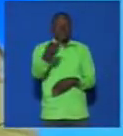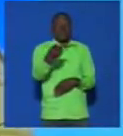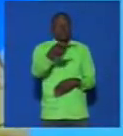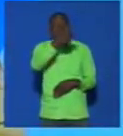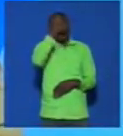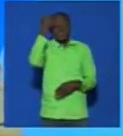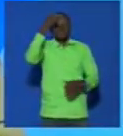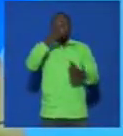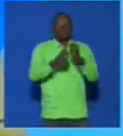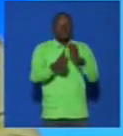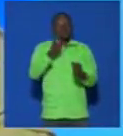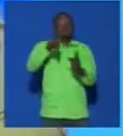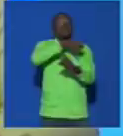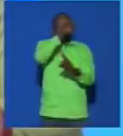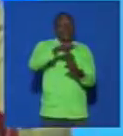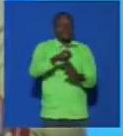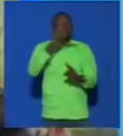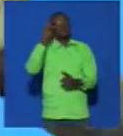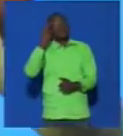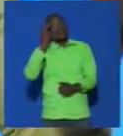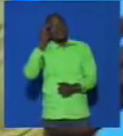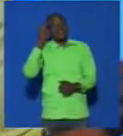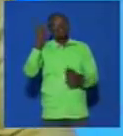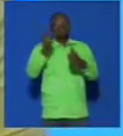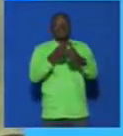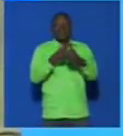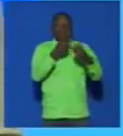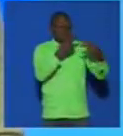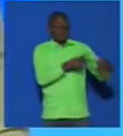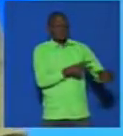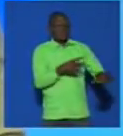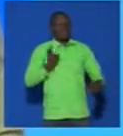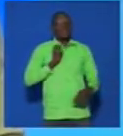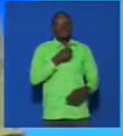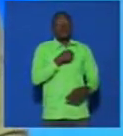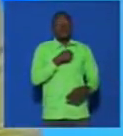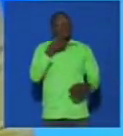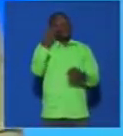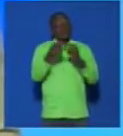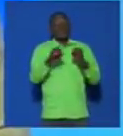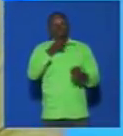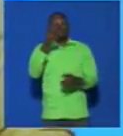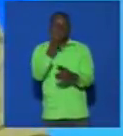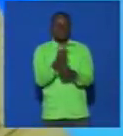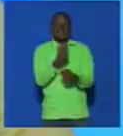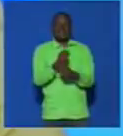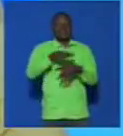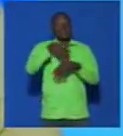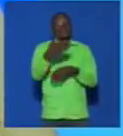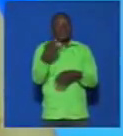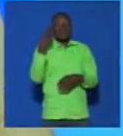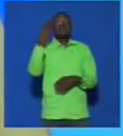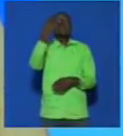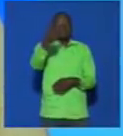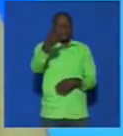le problème dans cette situation c'est de penser d'avoir au voisin alors que nous on n'a pas encore fini notre boulot c'est notre boulot et puis après on verra ce qui s'est